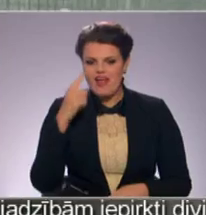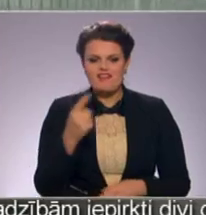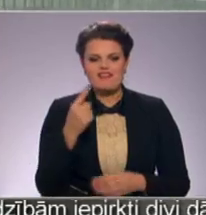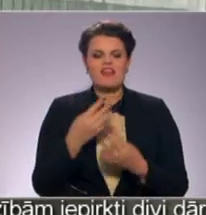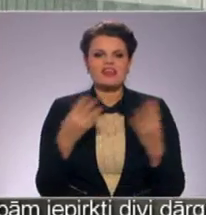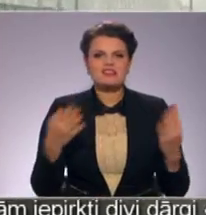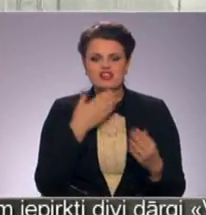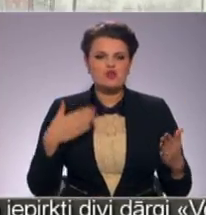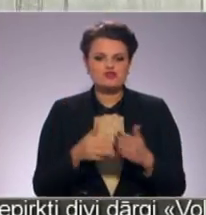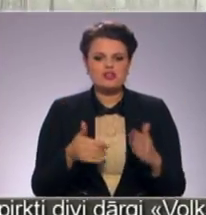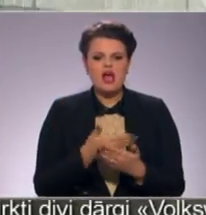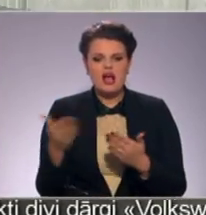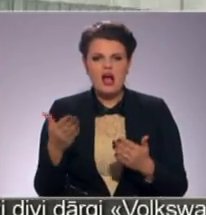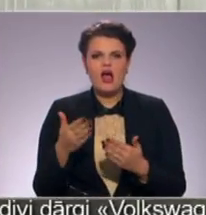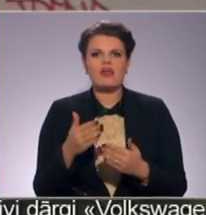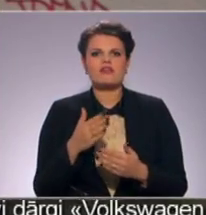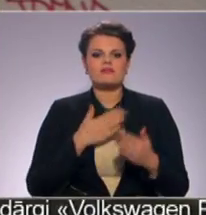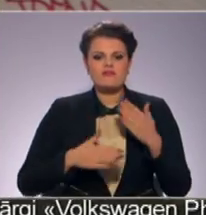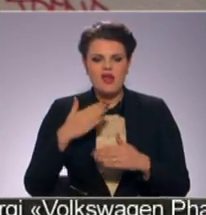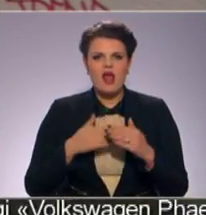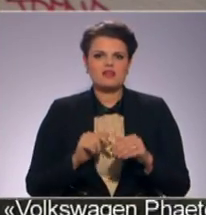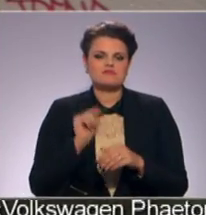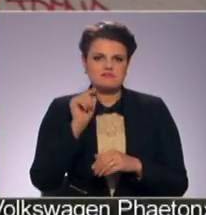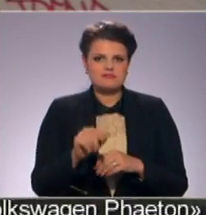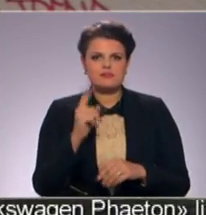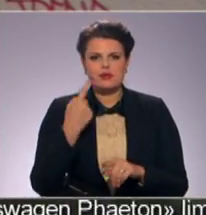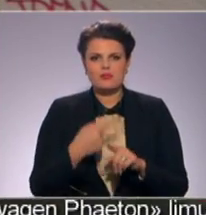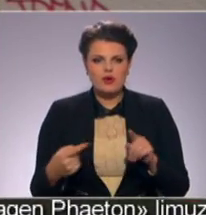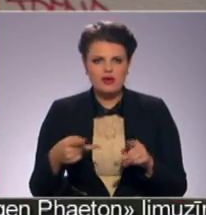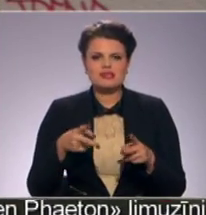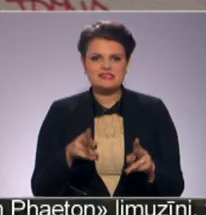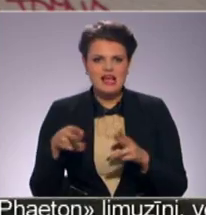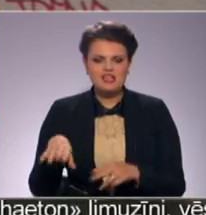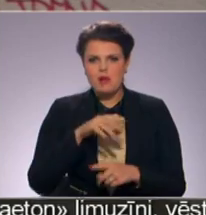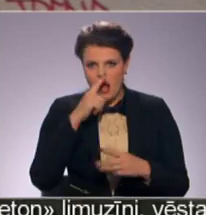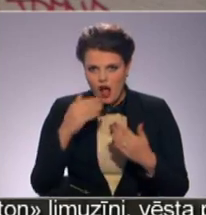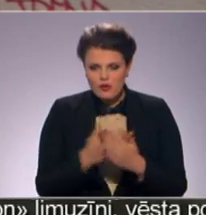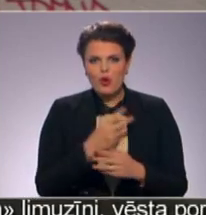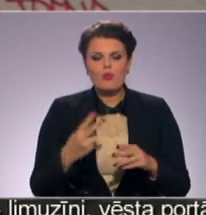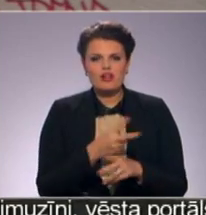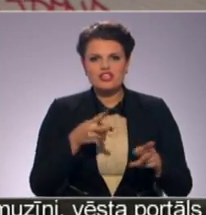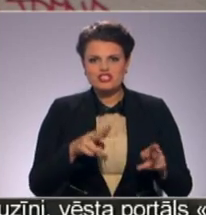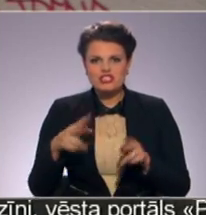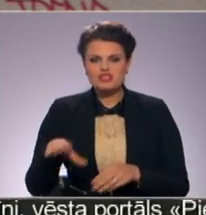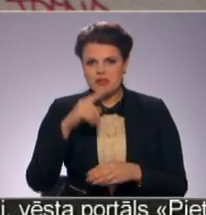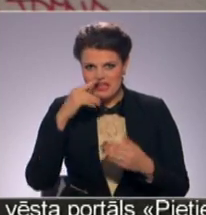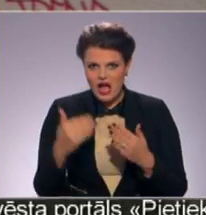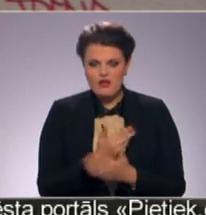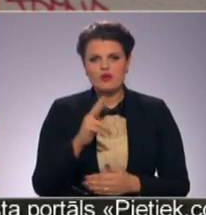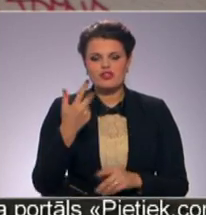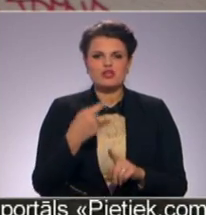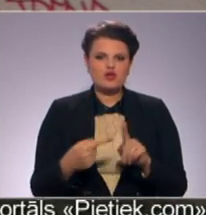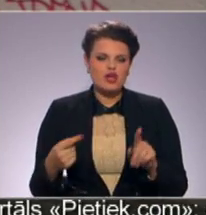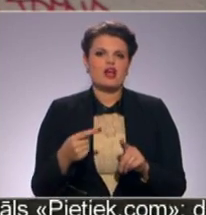nav šķērslis, ja kādam ir kārtīgas dzirklis. Pirmo reizi sagriež, mēs atjaunojam, otro reizi sagriež, mēs atjaunojam, trešo reizi jau tā kā